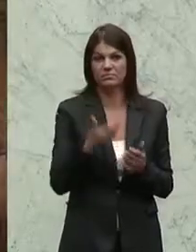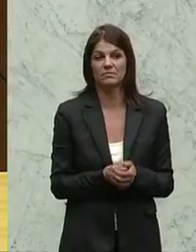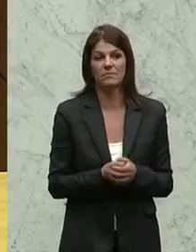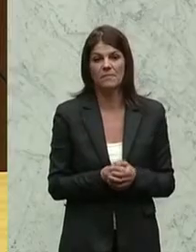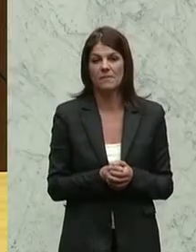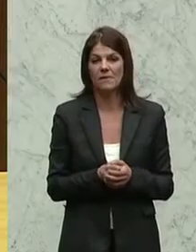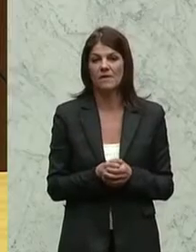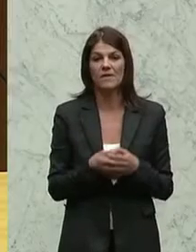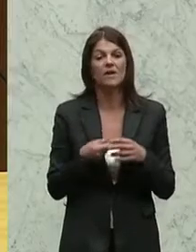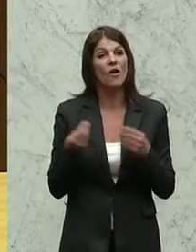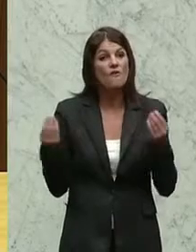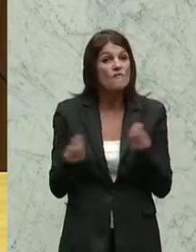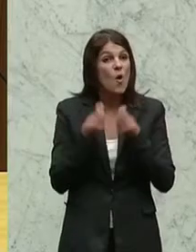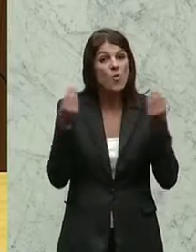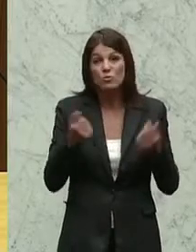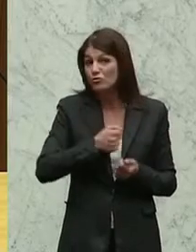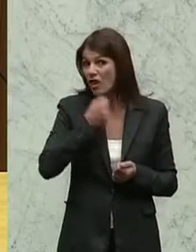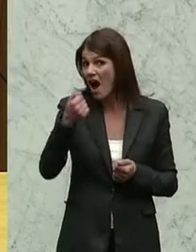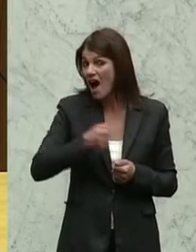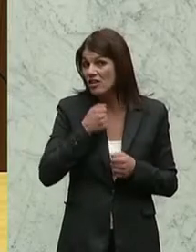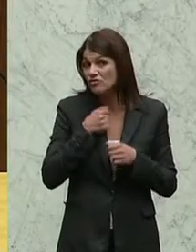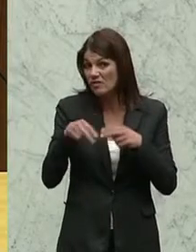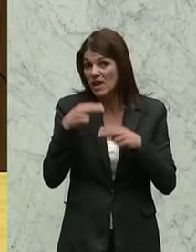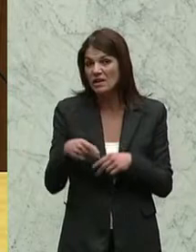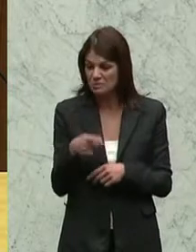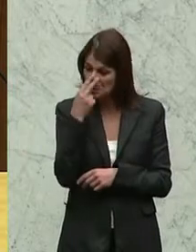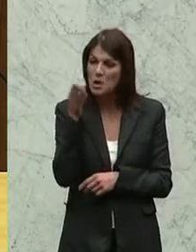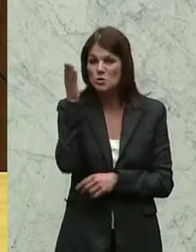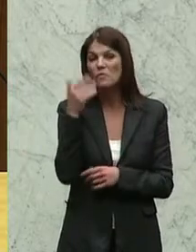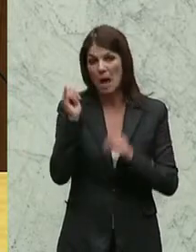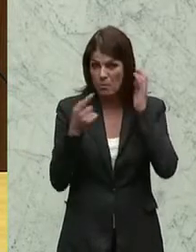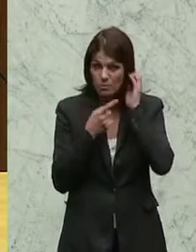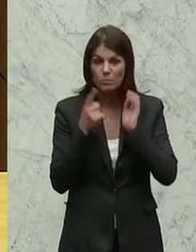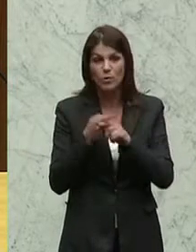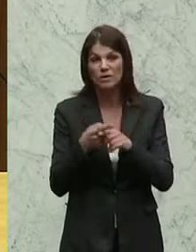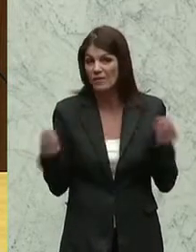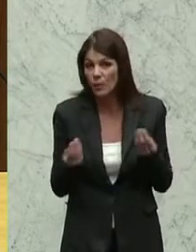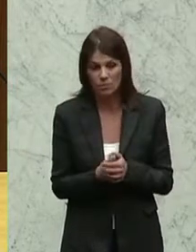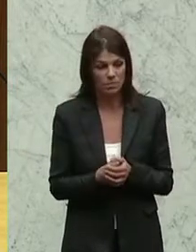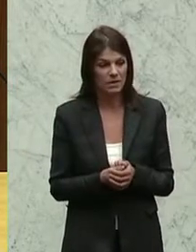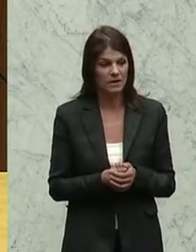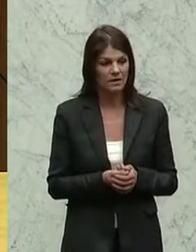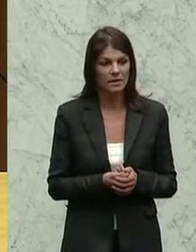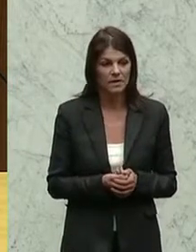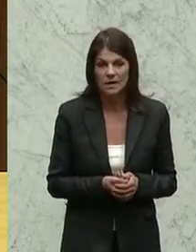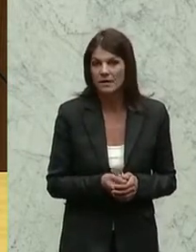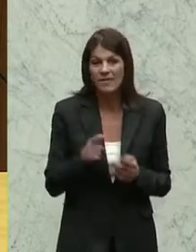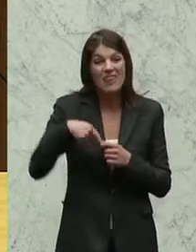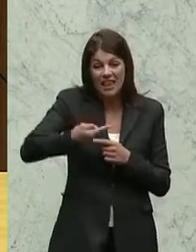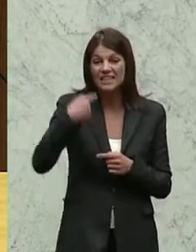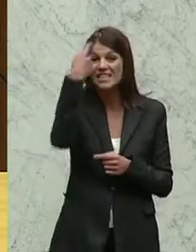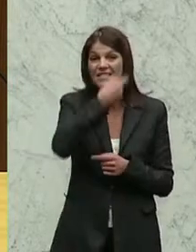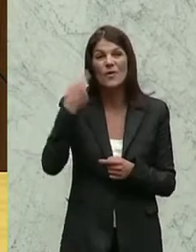warum die steirischen Wirte ihre Zukunft grundsätzlich positiv sehen. Weil dort eben nächsten